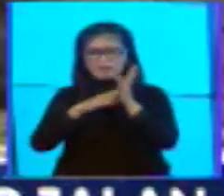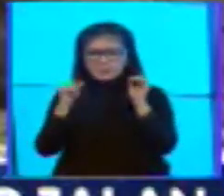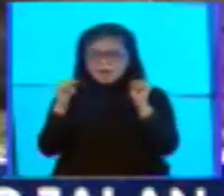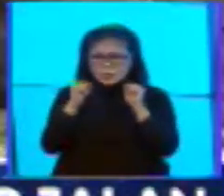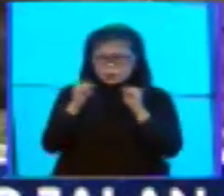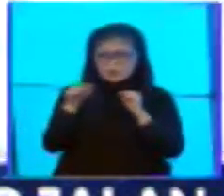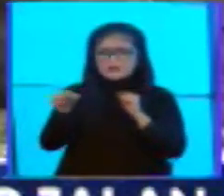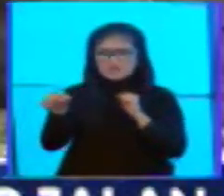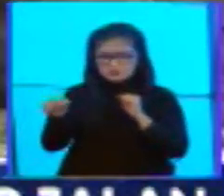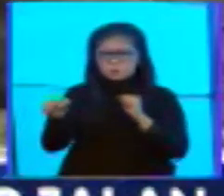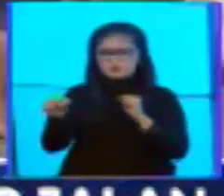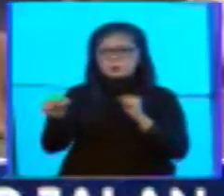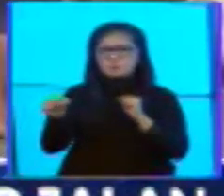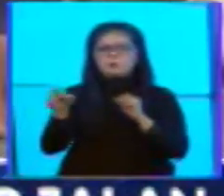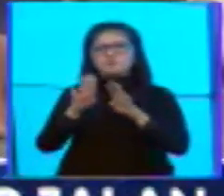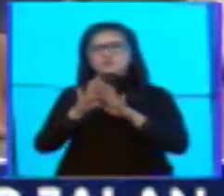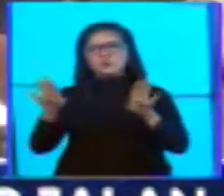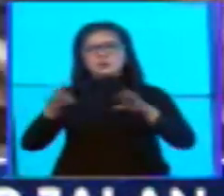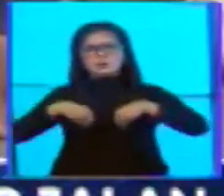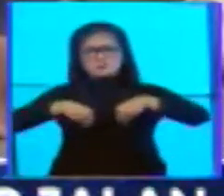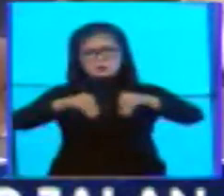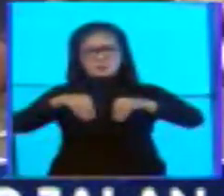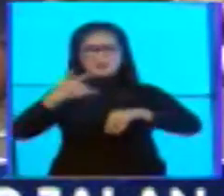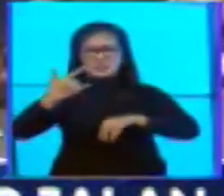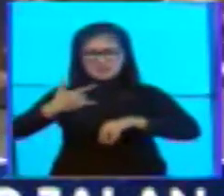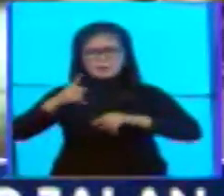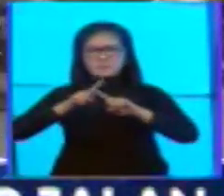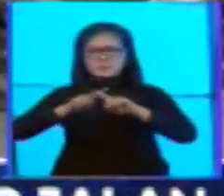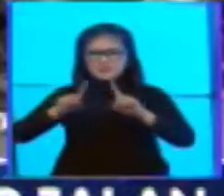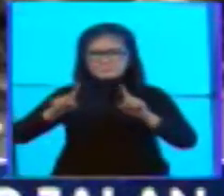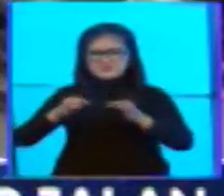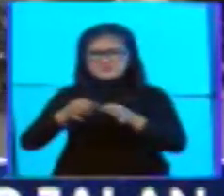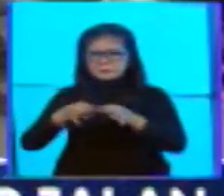menggelar lapak dagangan, namun berdasarkan